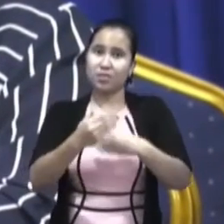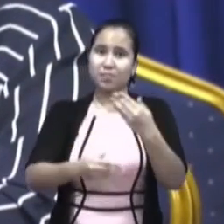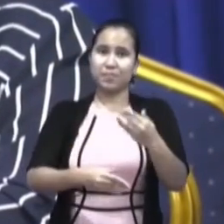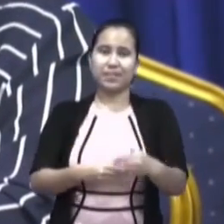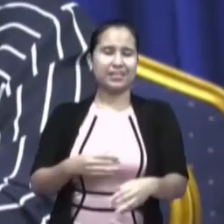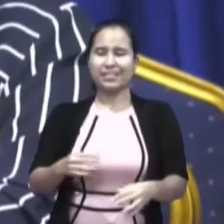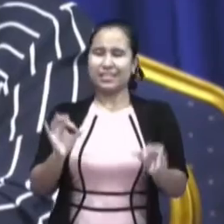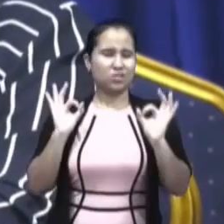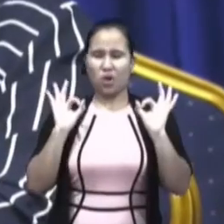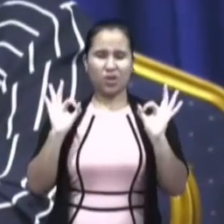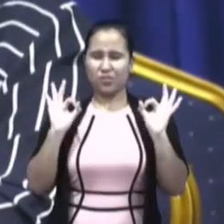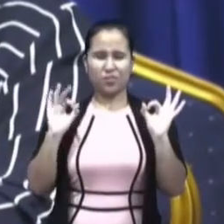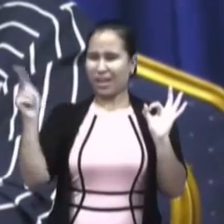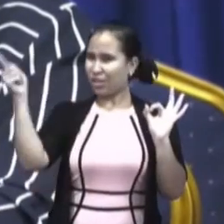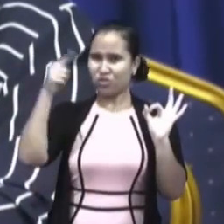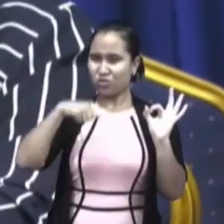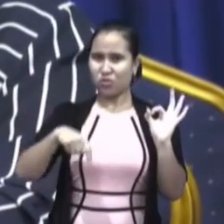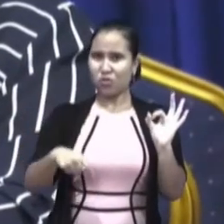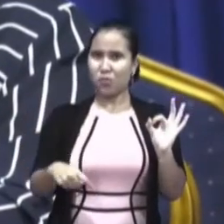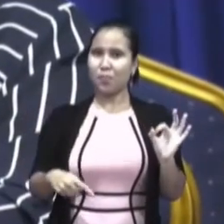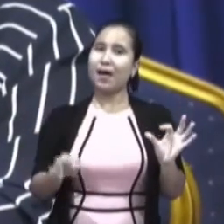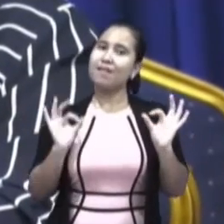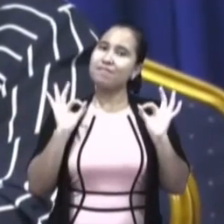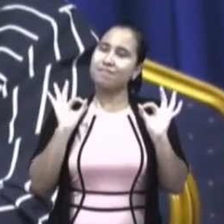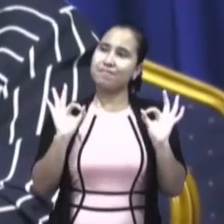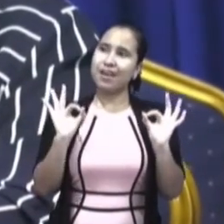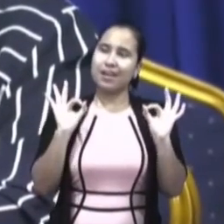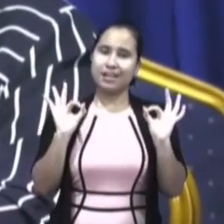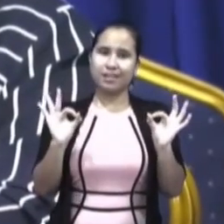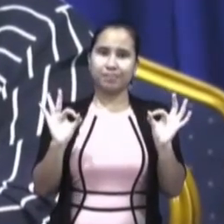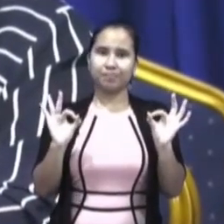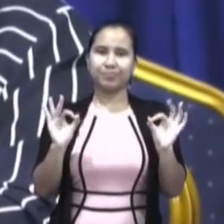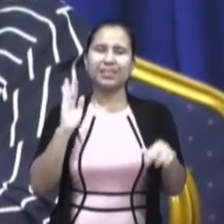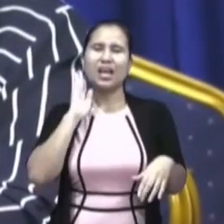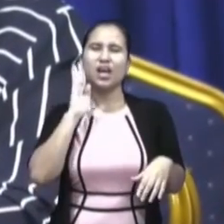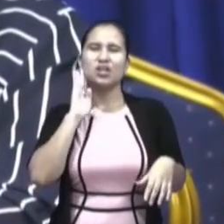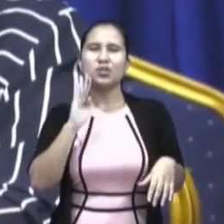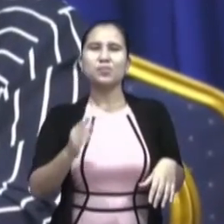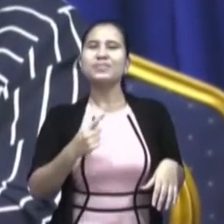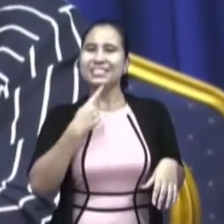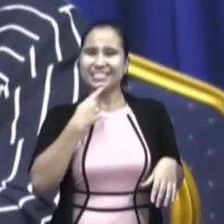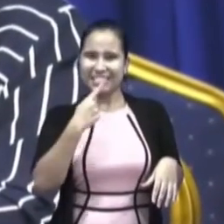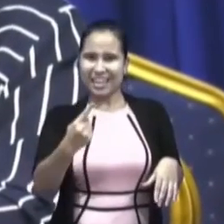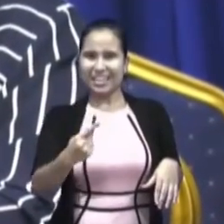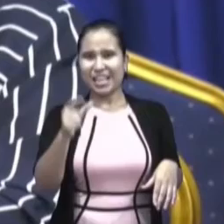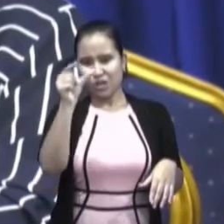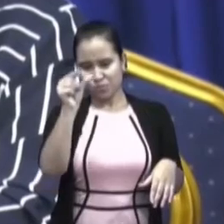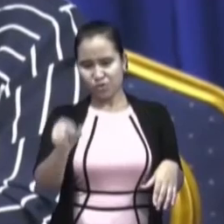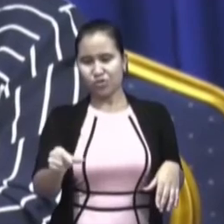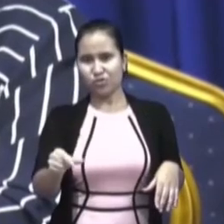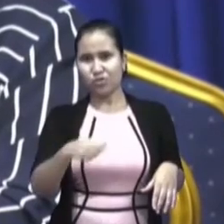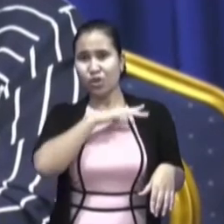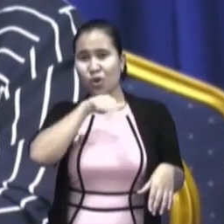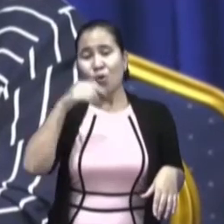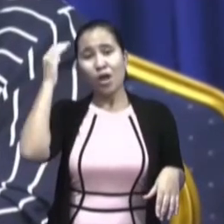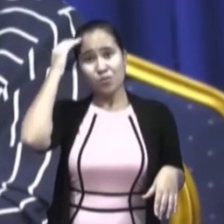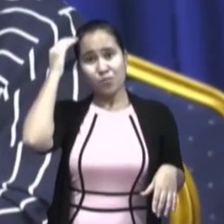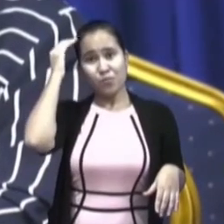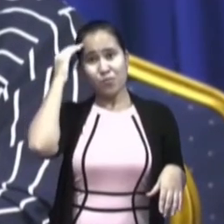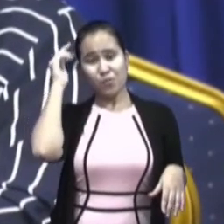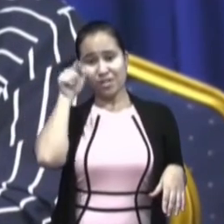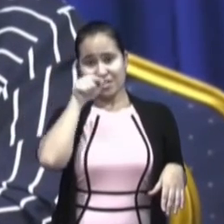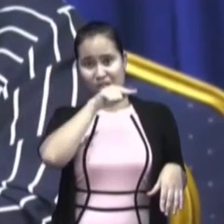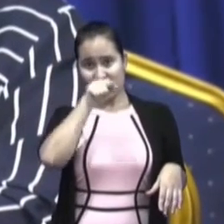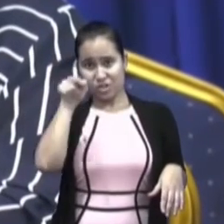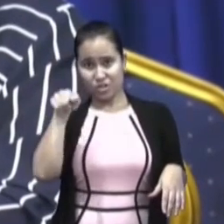worden gebracht. Dus geeft u dat ook alsjeblieft door aan die persoon. Ik denk dat die persoon ook luistert. We weten dat jullie daar zijn, mensen